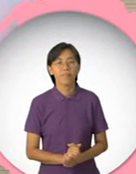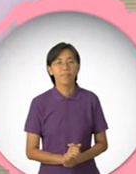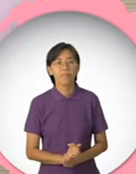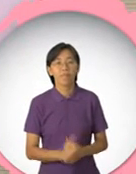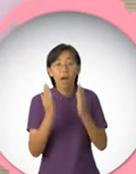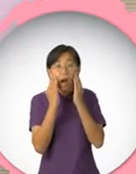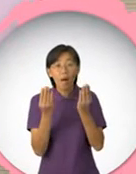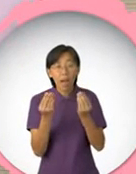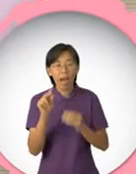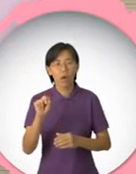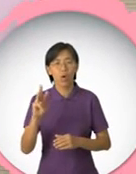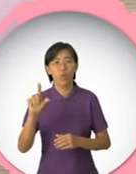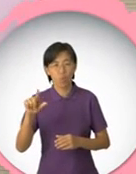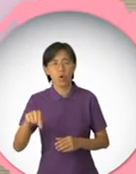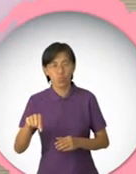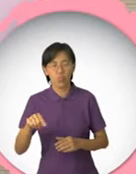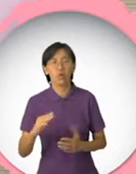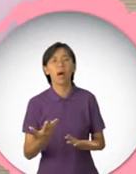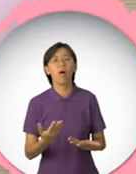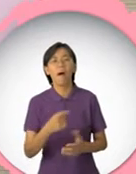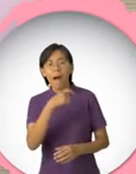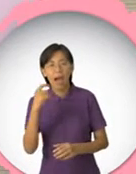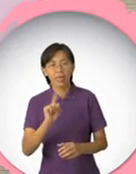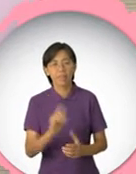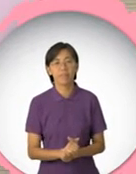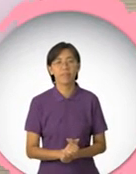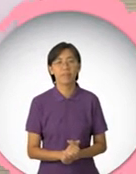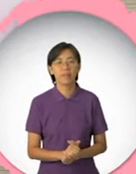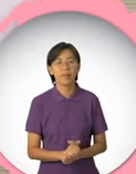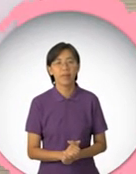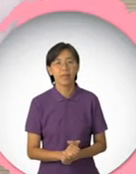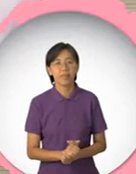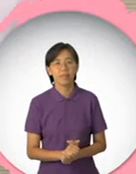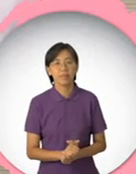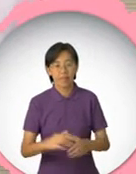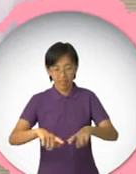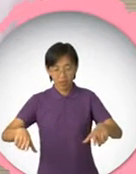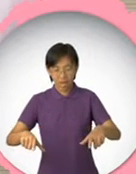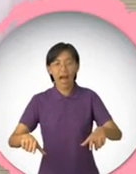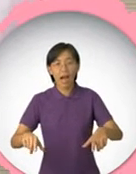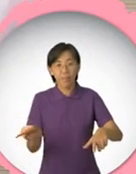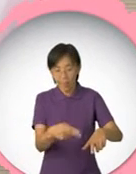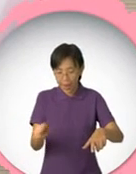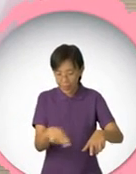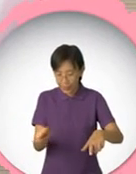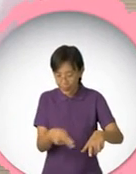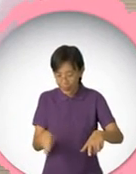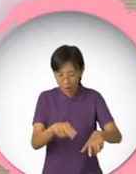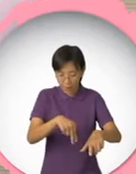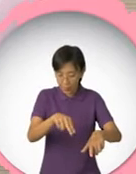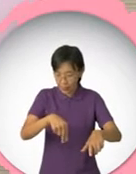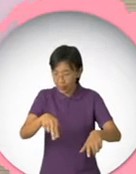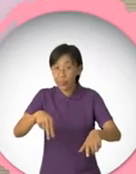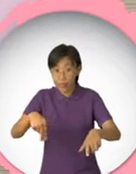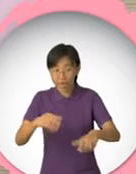อยู่อย่างเงี้ยจะทำให้ขนมที่ได้มันแห้ง ครับต้องทำ นะคะต้องเอาแปรงอะค่ะปัดออกนะคะแล้วก็ควรจะมีแปรงอยู่